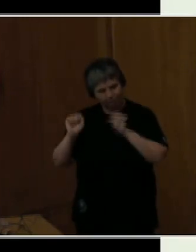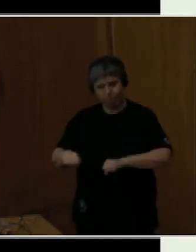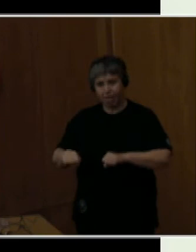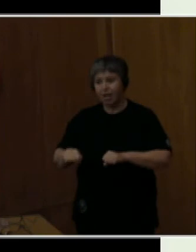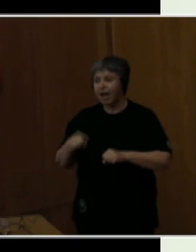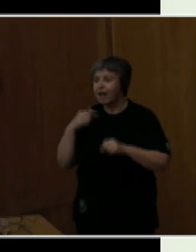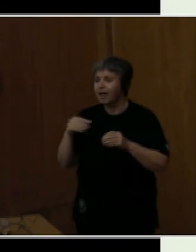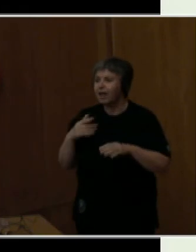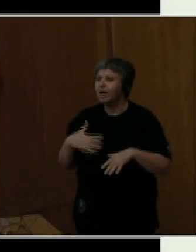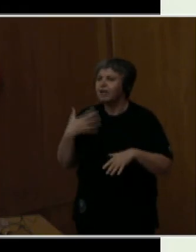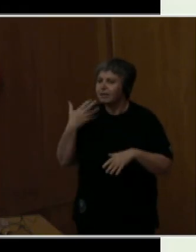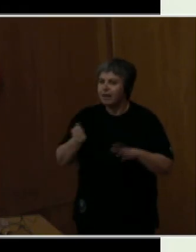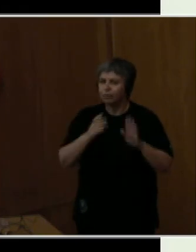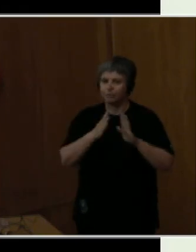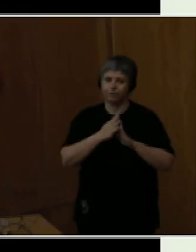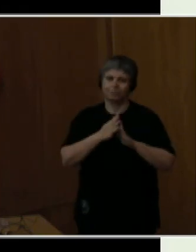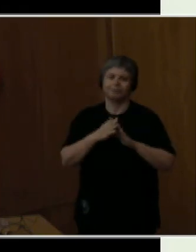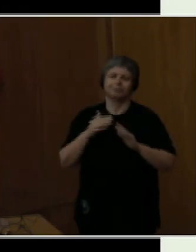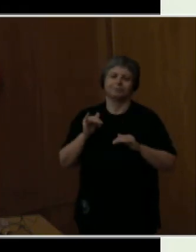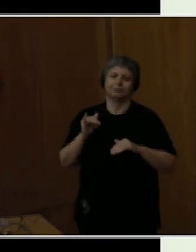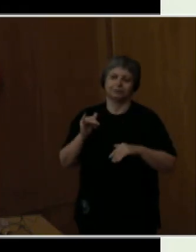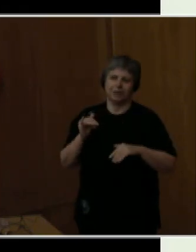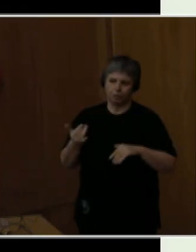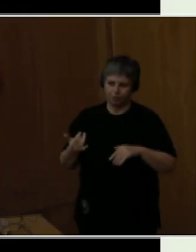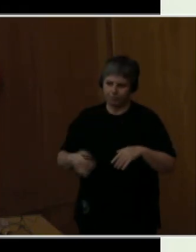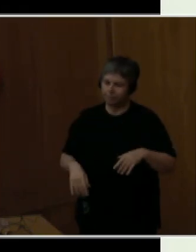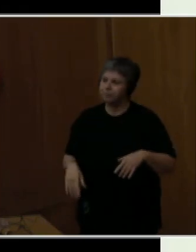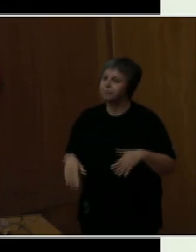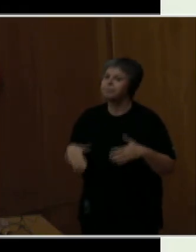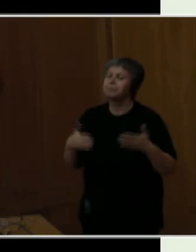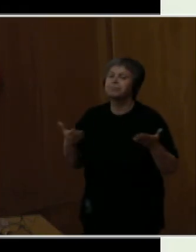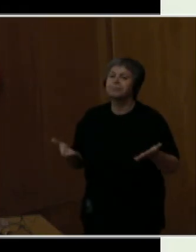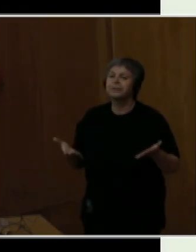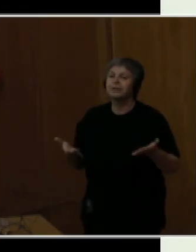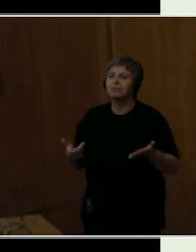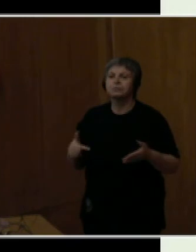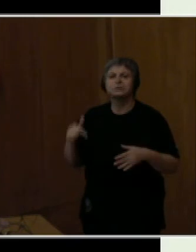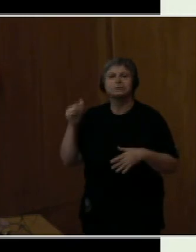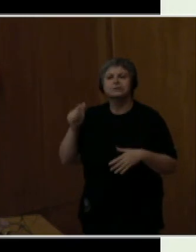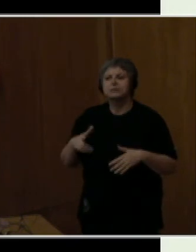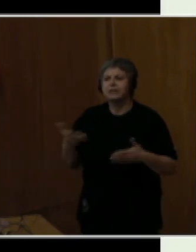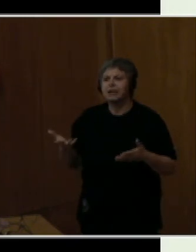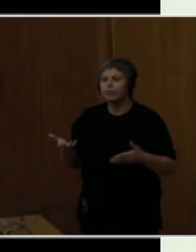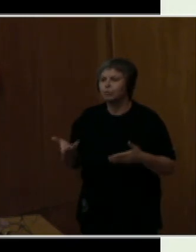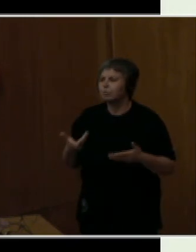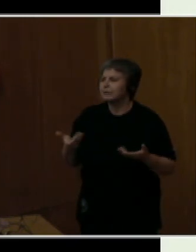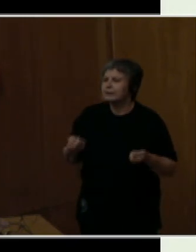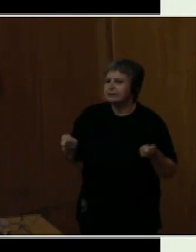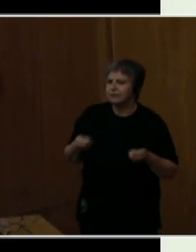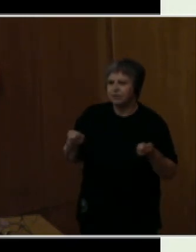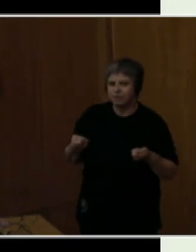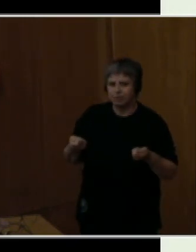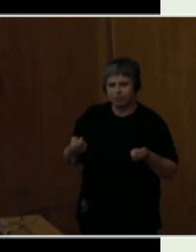Όσον αφορά τις υπηρεσίες τώρα, συνεχίζουμε με τις επιπτώσεις της Επανάστασης. Από τη τηλεφωνία περάσαμε